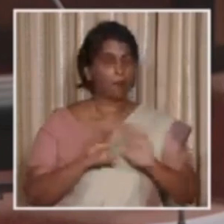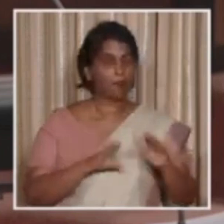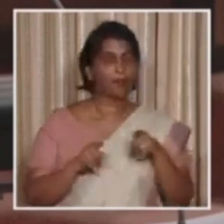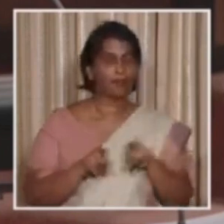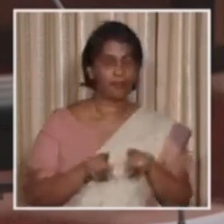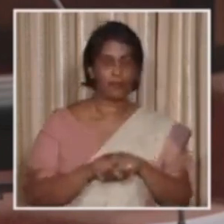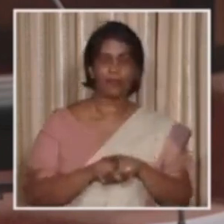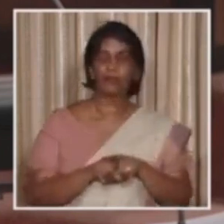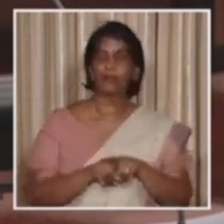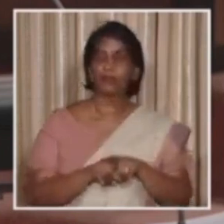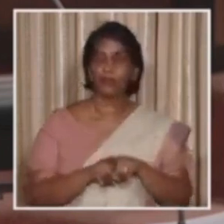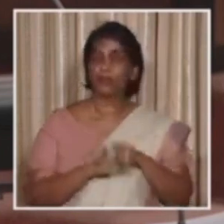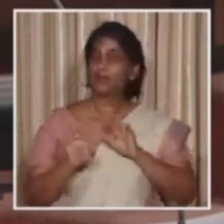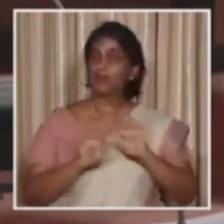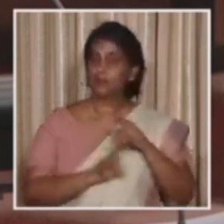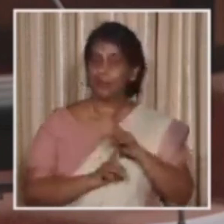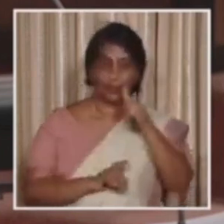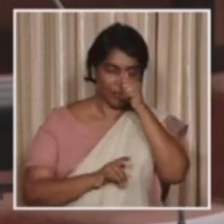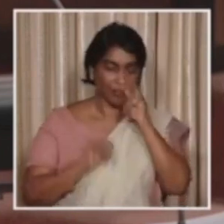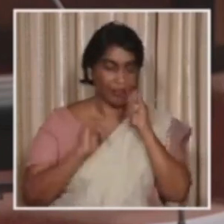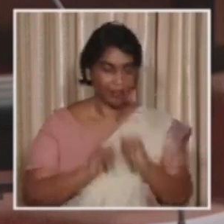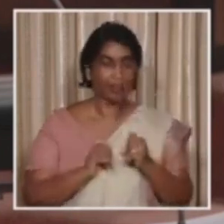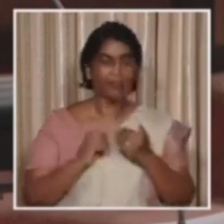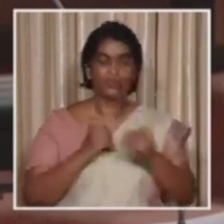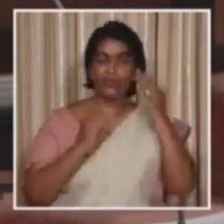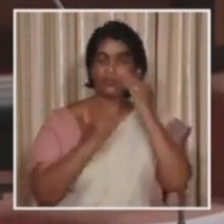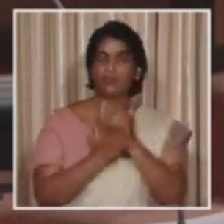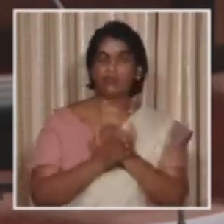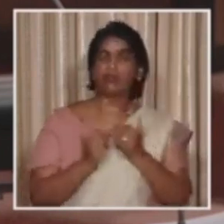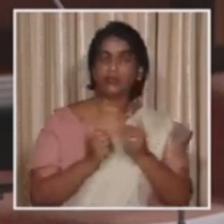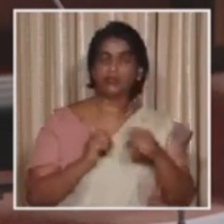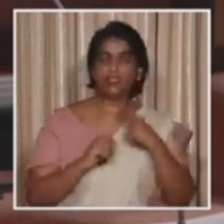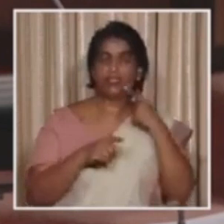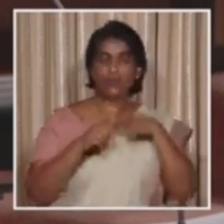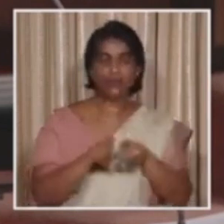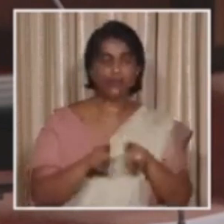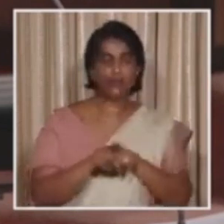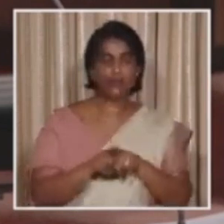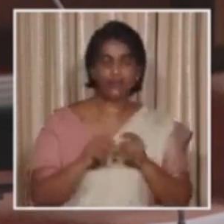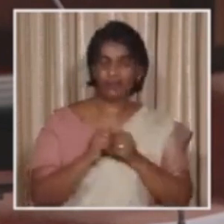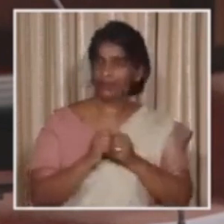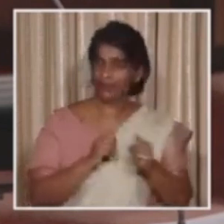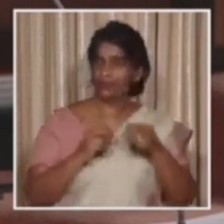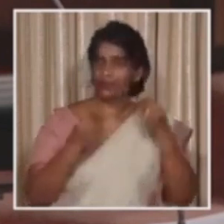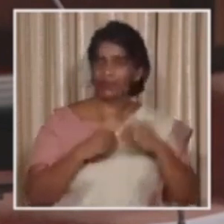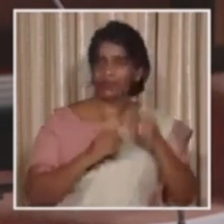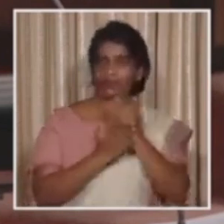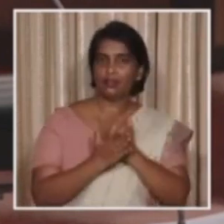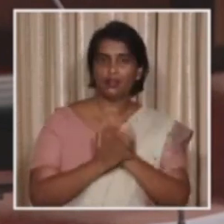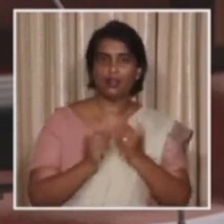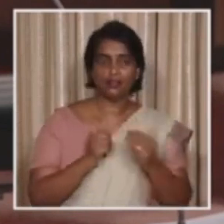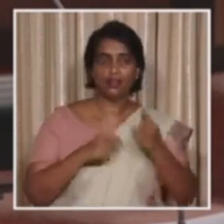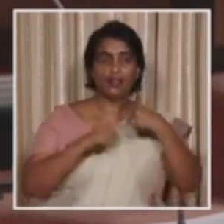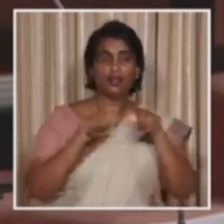முதன்மையாக கொண்டு செயல்பட்டதால் தான் இந்த நாடு இன்றைக்கு வங்குரோத்து நிலைக்கு உள்ளாக்கப்பட்டிருக்கிறது. ஆகவே இந்த